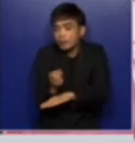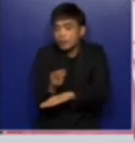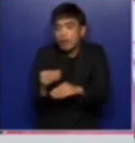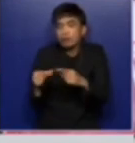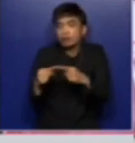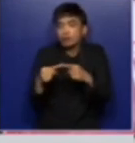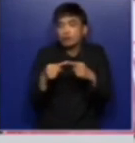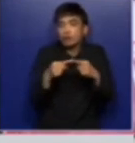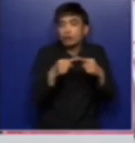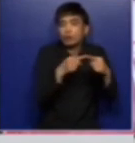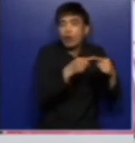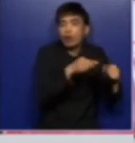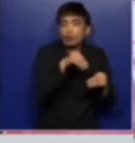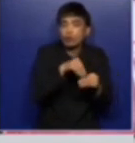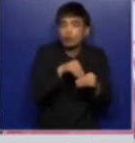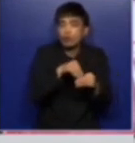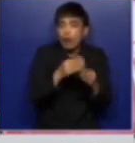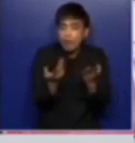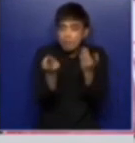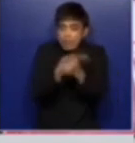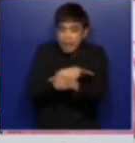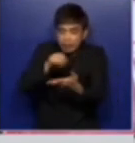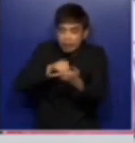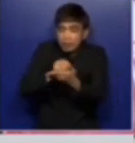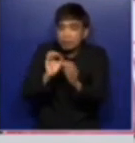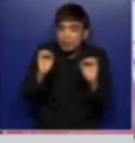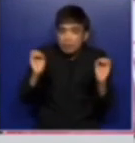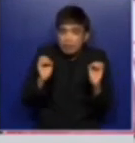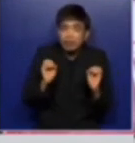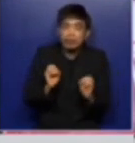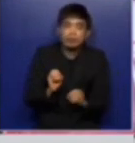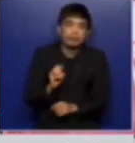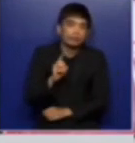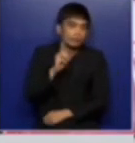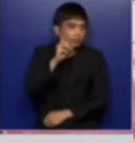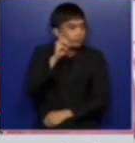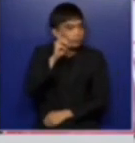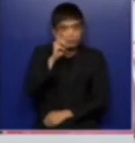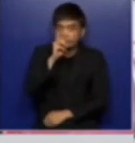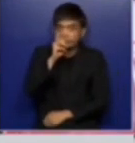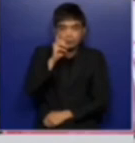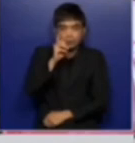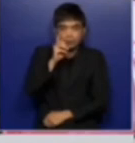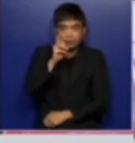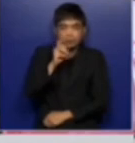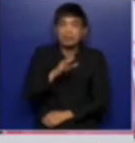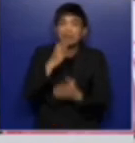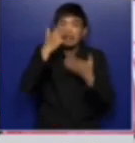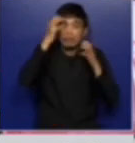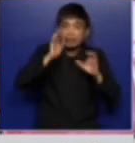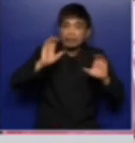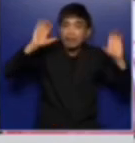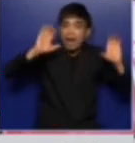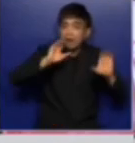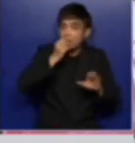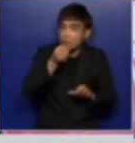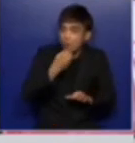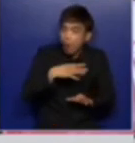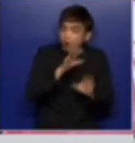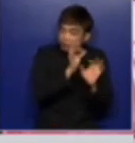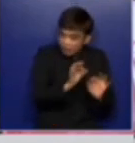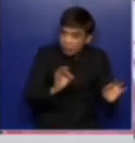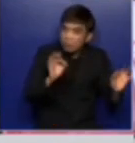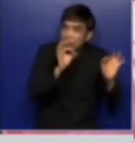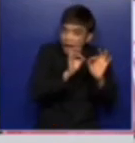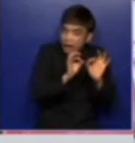าภิบาลซึ่งรัฐบาลอ้างนักอ้างหนาว่าให้ความสำคัญเรื่องนี้แต่กลับไม่ปฏิบั